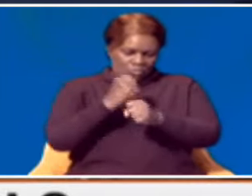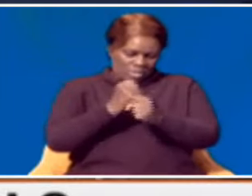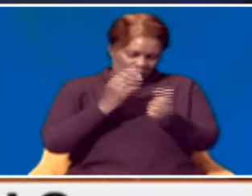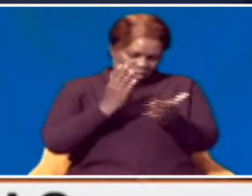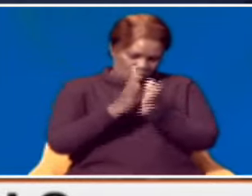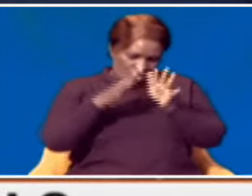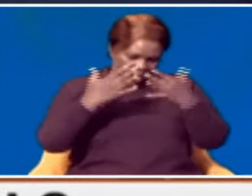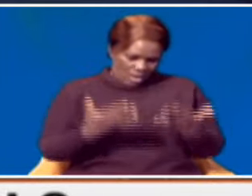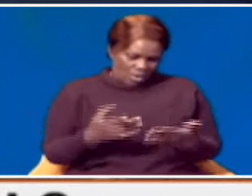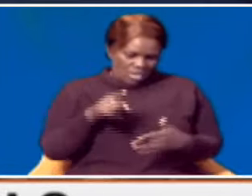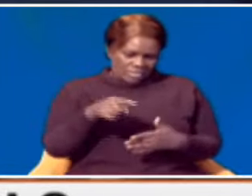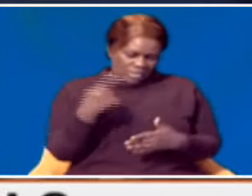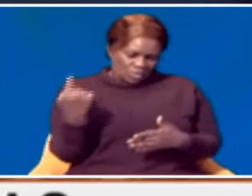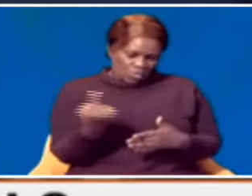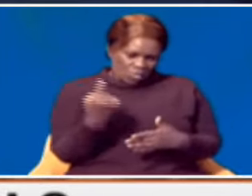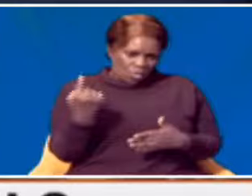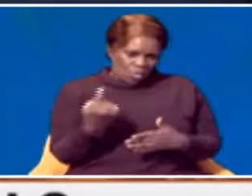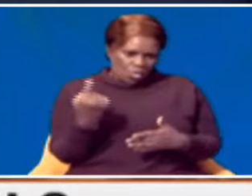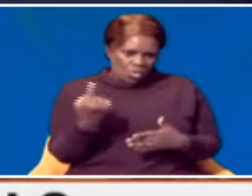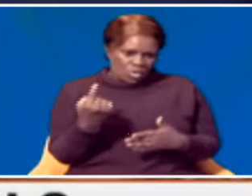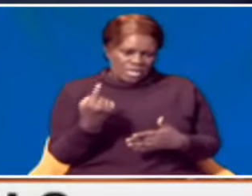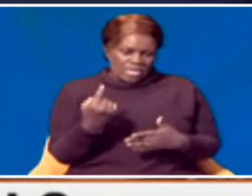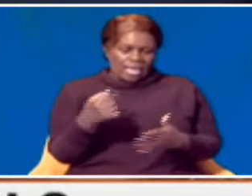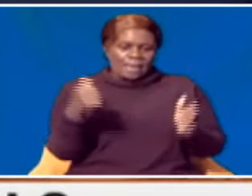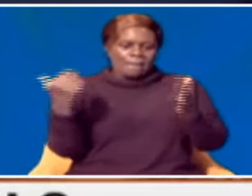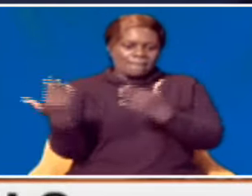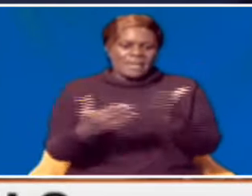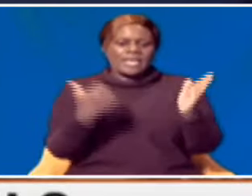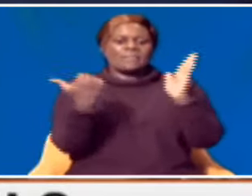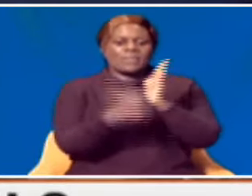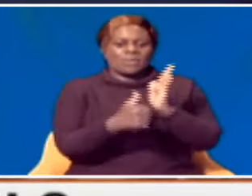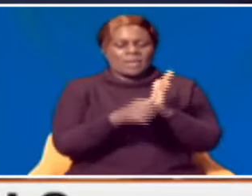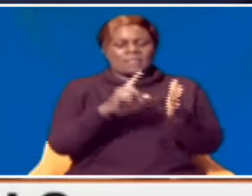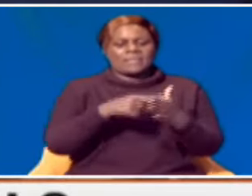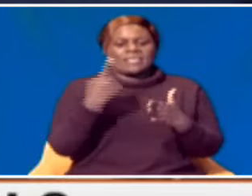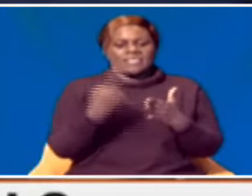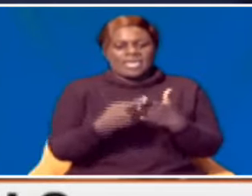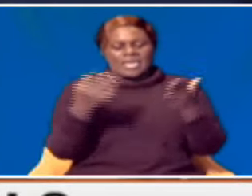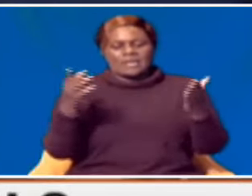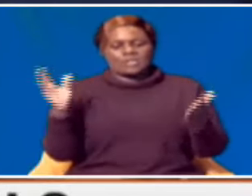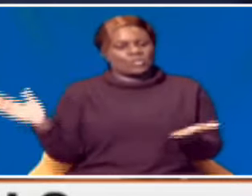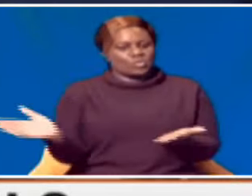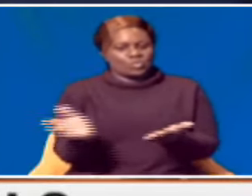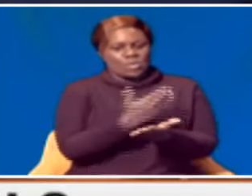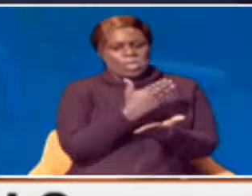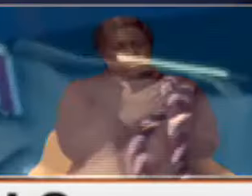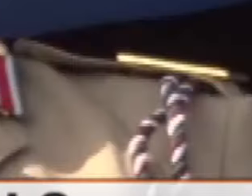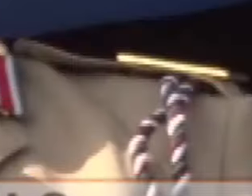kama hiyo tu ndio sababu ya utovu wa salama, basi tuweze kuimaliza.